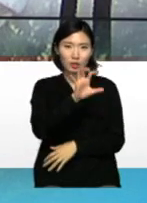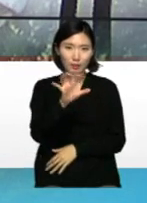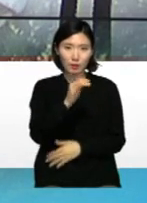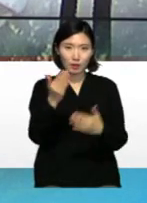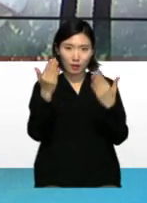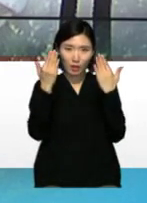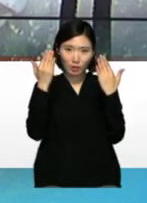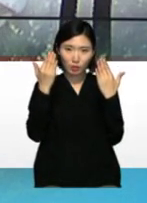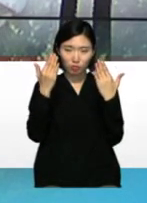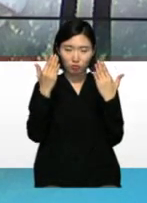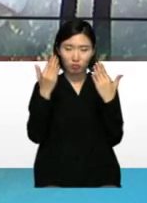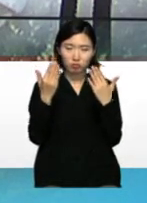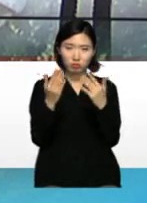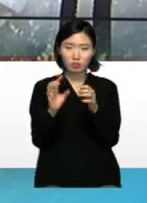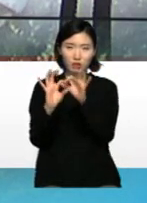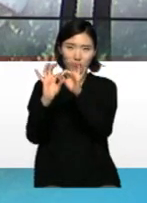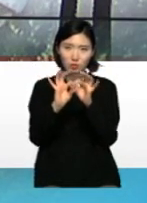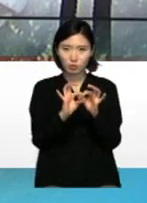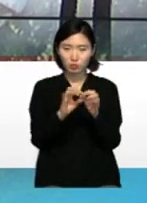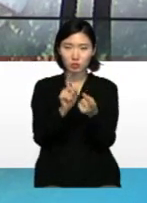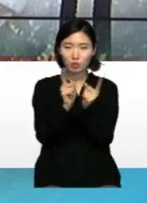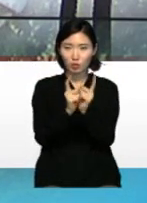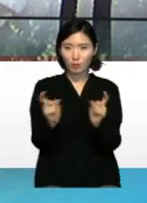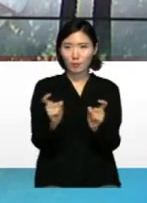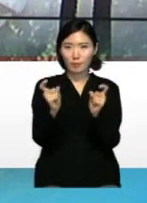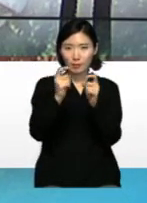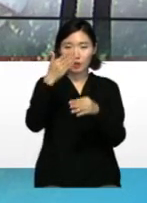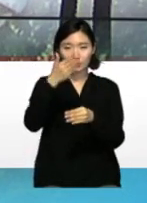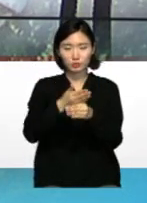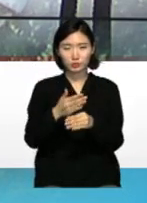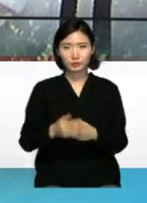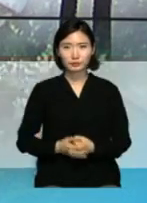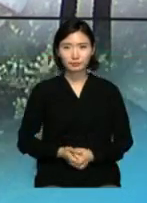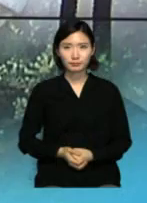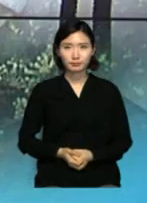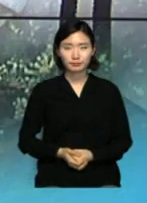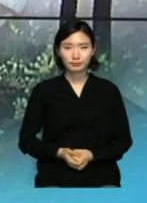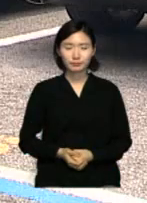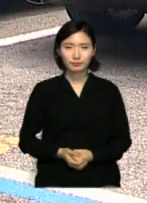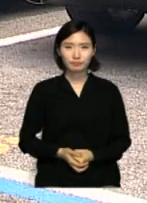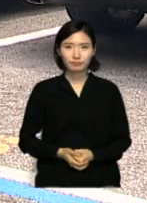학교 측과 힘겨운 싸움을 이어가고 있습니다. 엄종규 기자가 만나봤습니다.